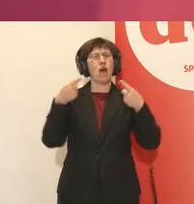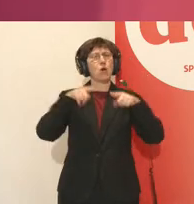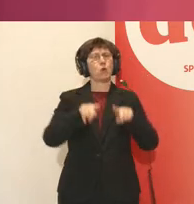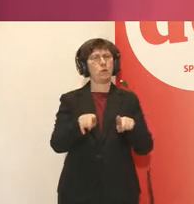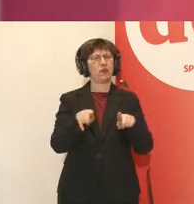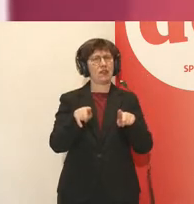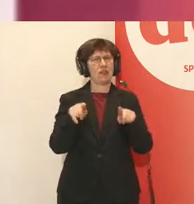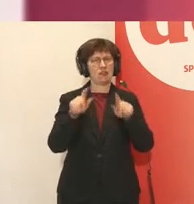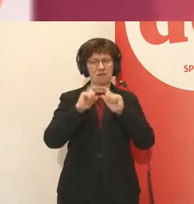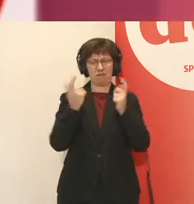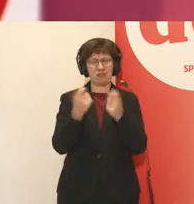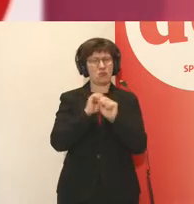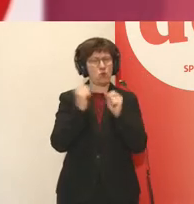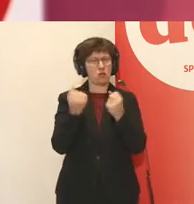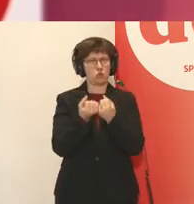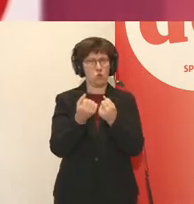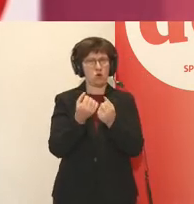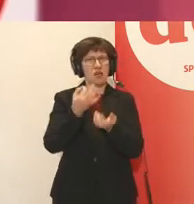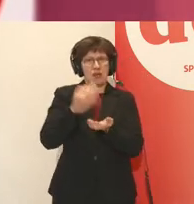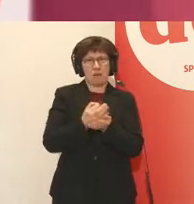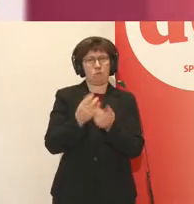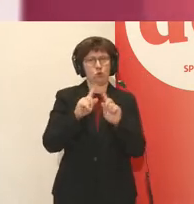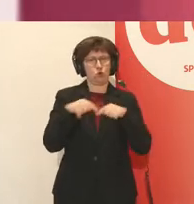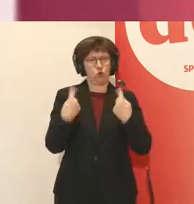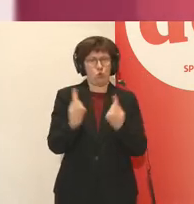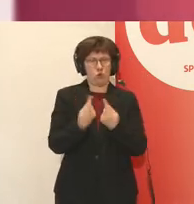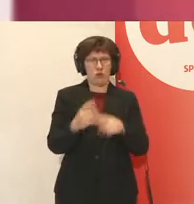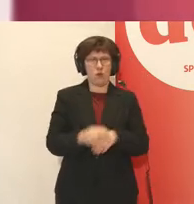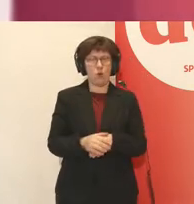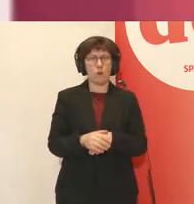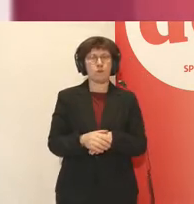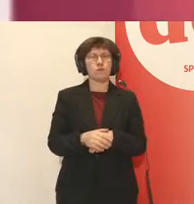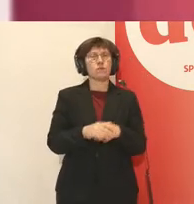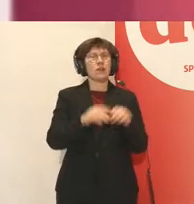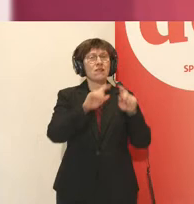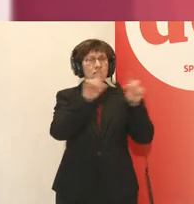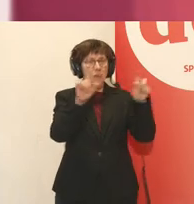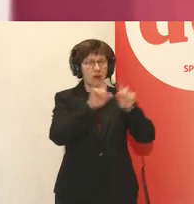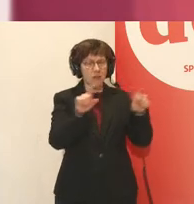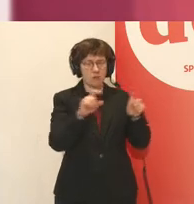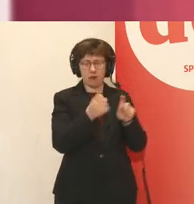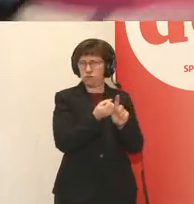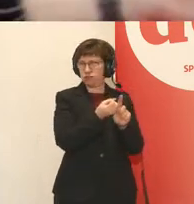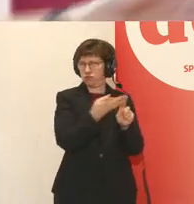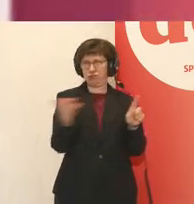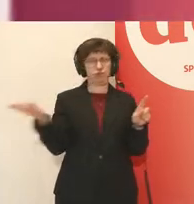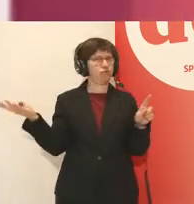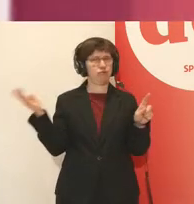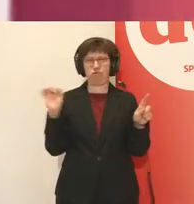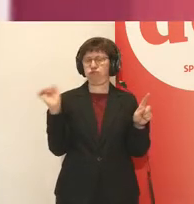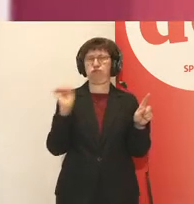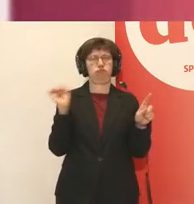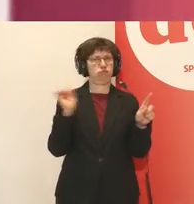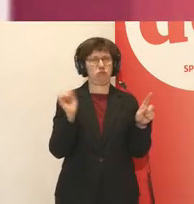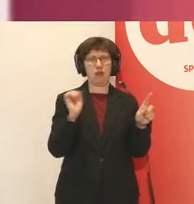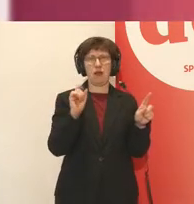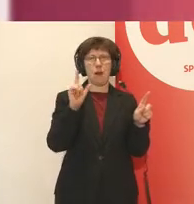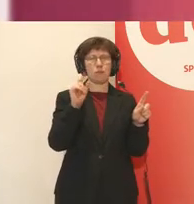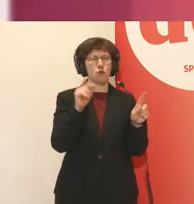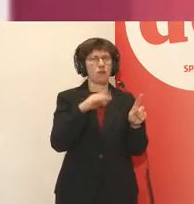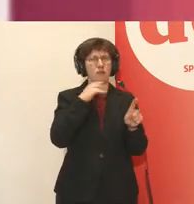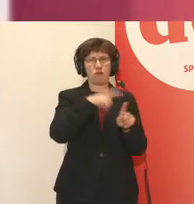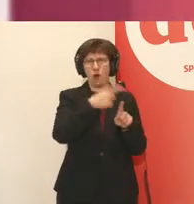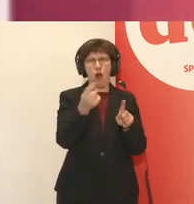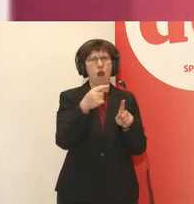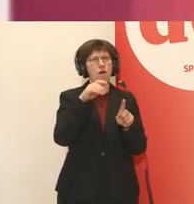sessions hier vor ort in den studios und die themen sind auch sehr weit gestreut also ich glaube ist für